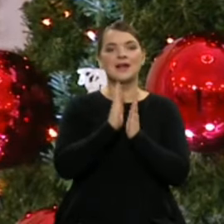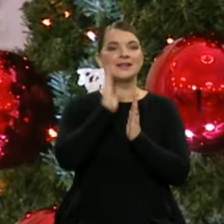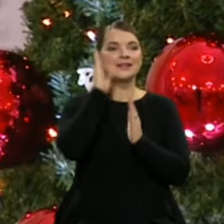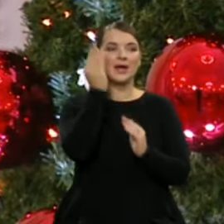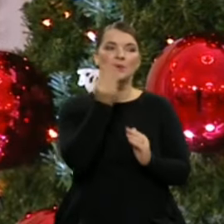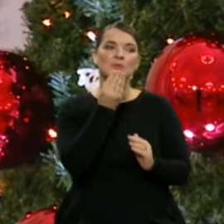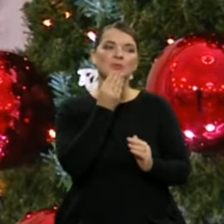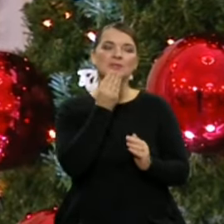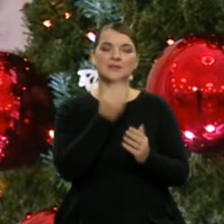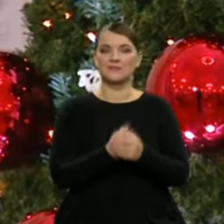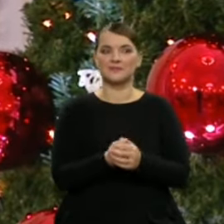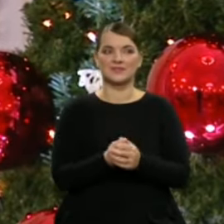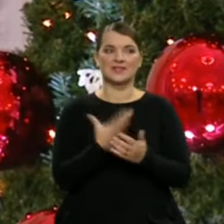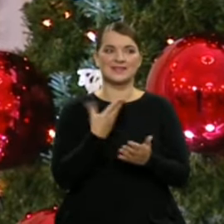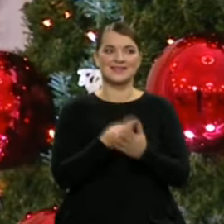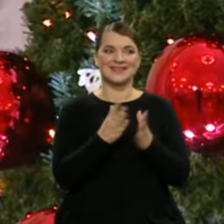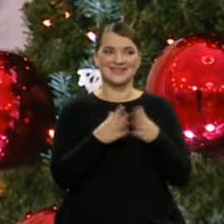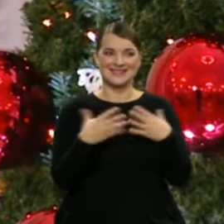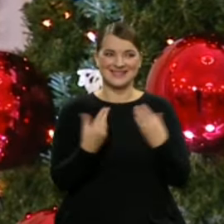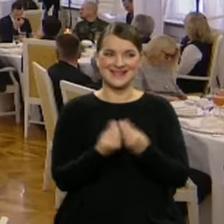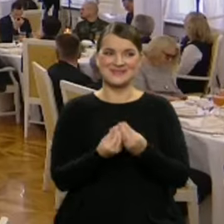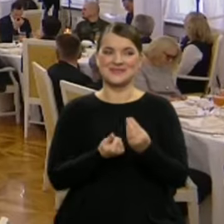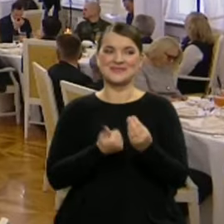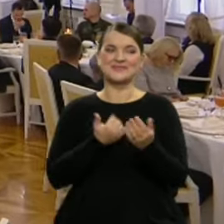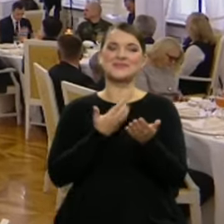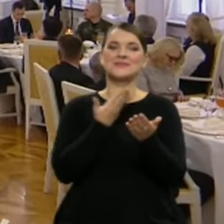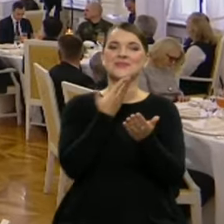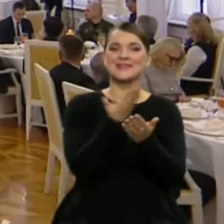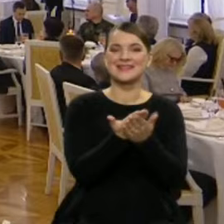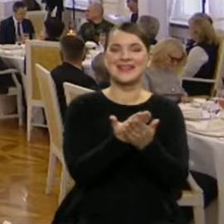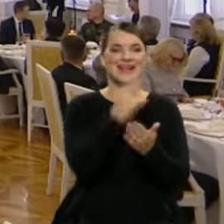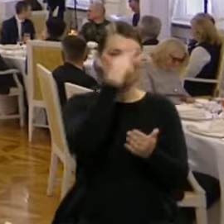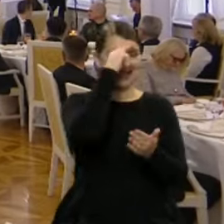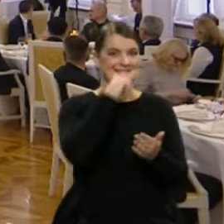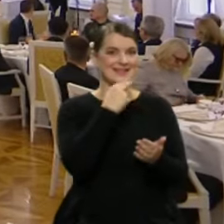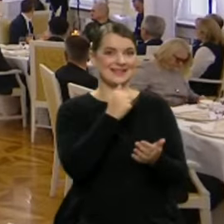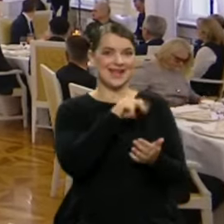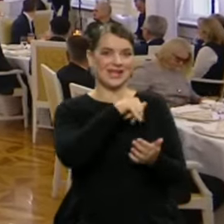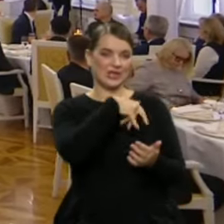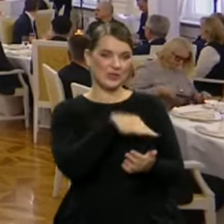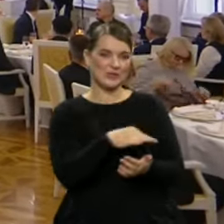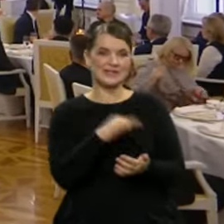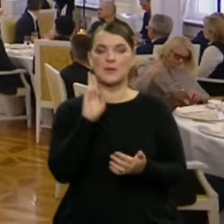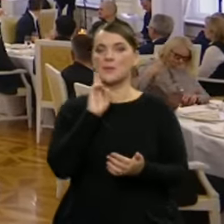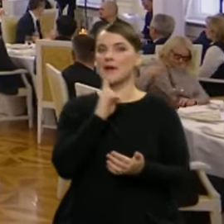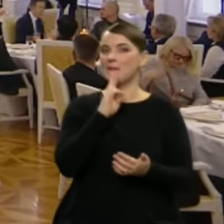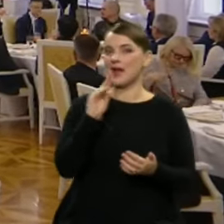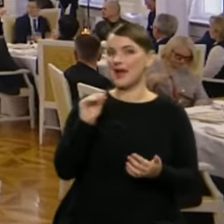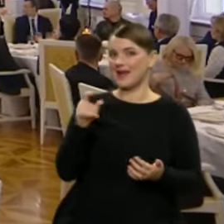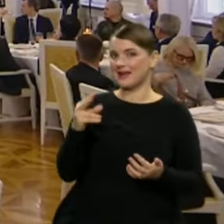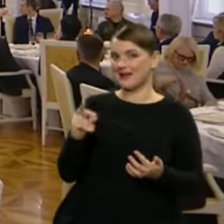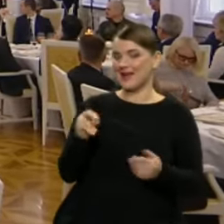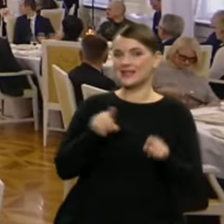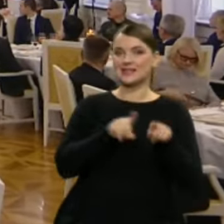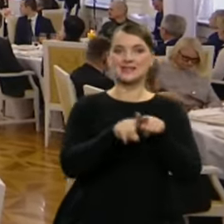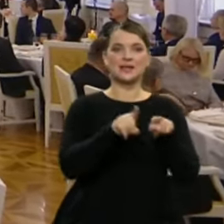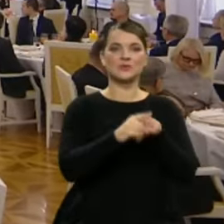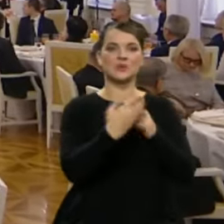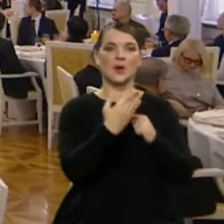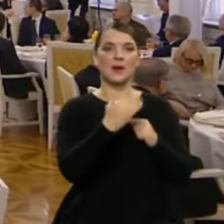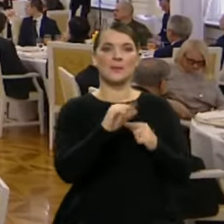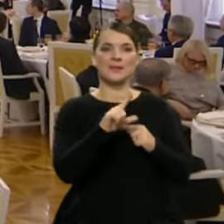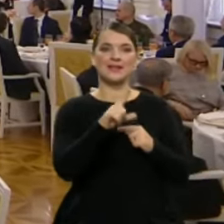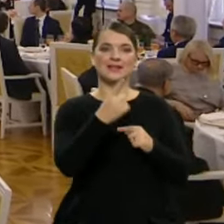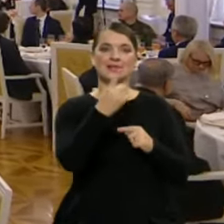pristatyti mano šeimą. Mano tėtis Nerijus, mano mama Eglė, mano sesė Milda